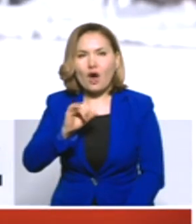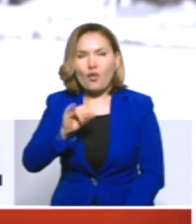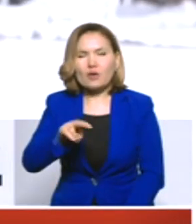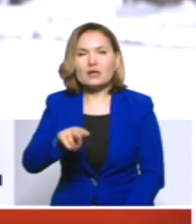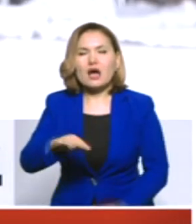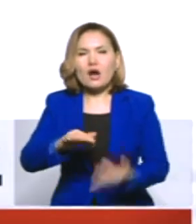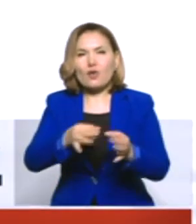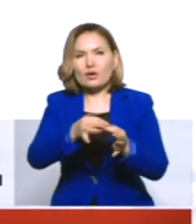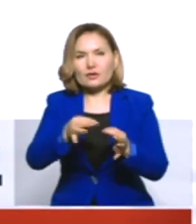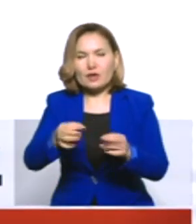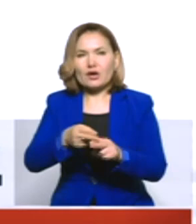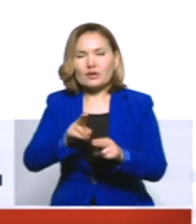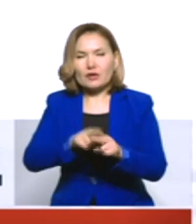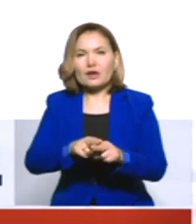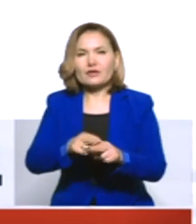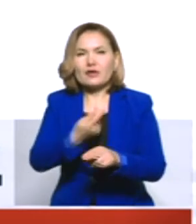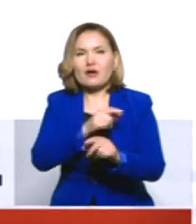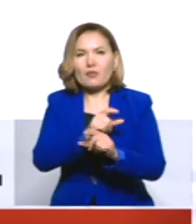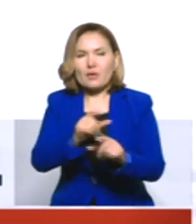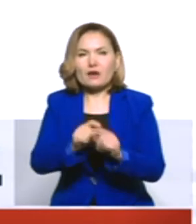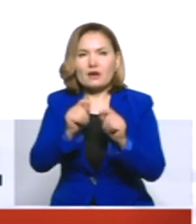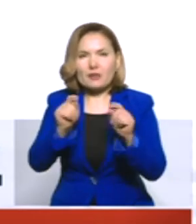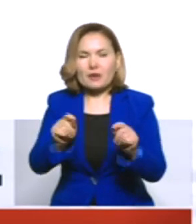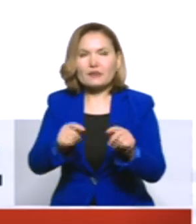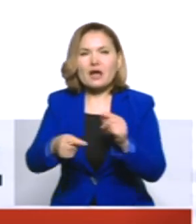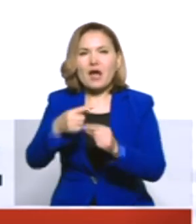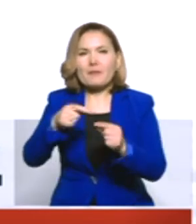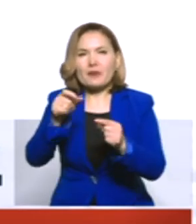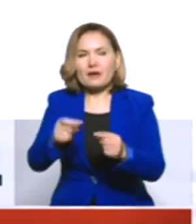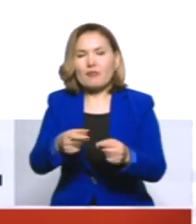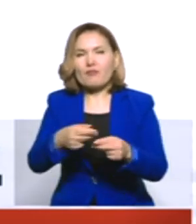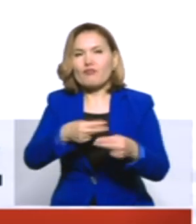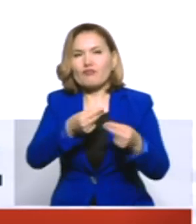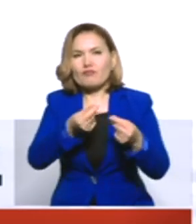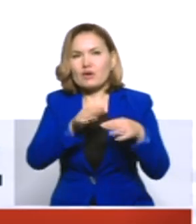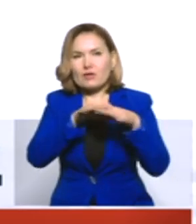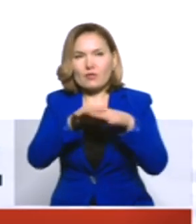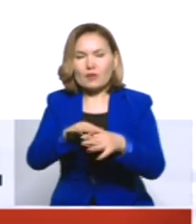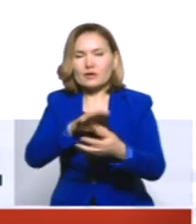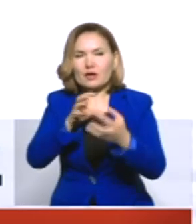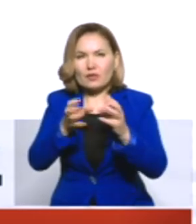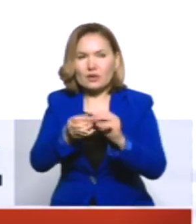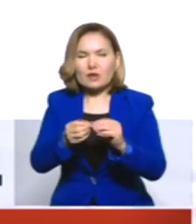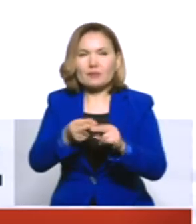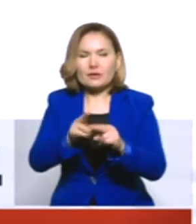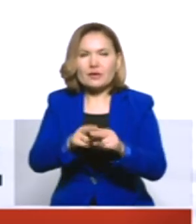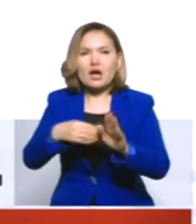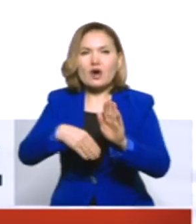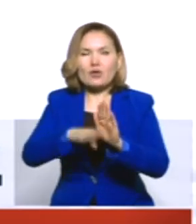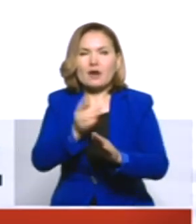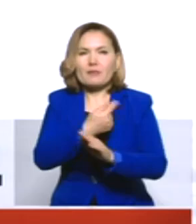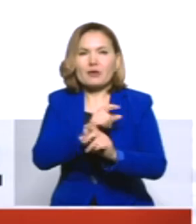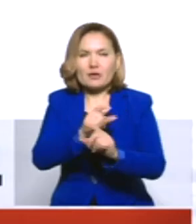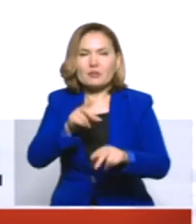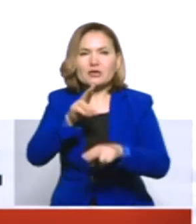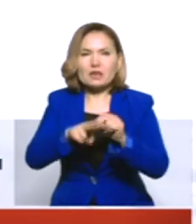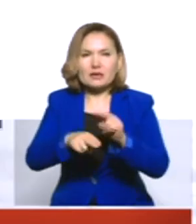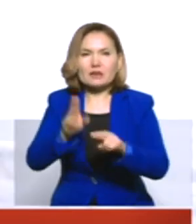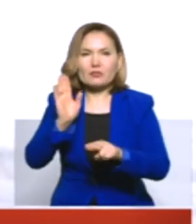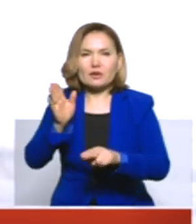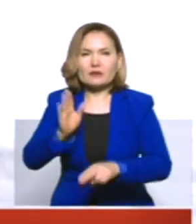өз есебінен ұлттық жоба аясында бұл Мерген, Семиполка және Ақанбарақ ауылында жаңадан медициналық пункт салынатын болды.